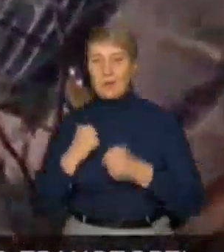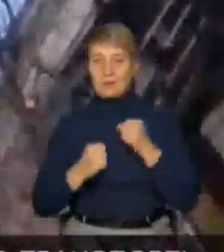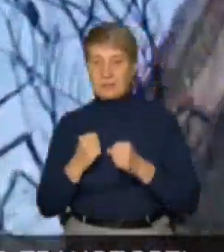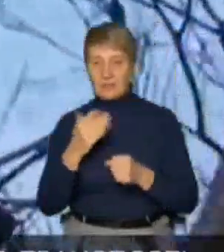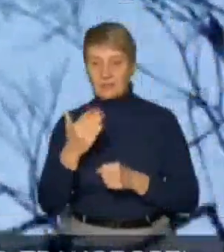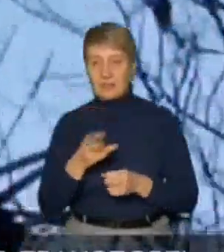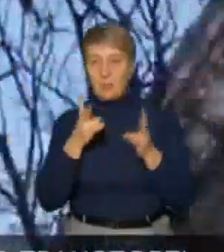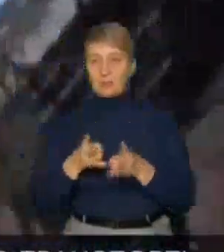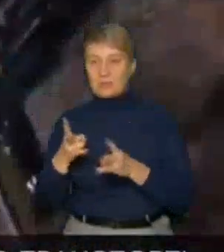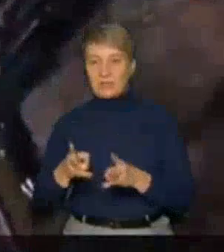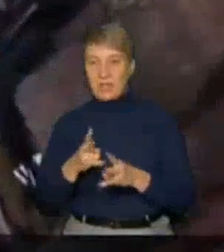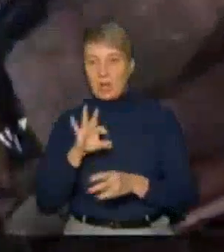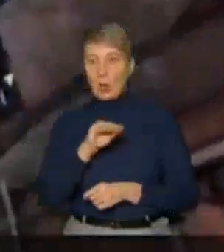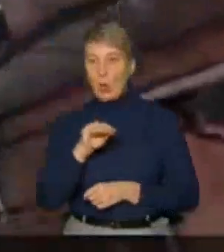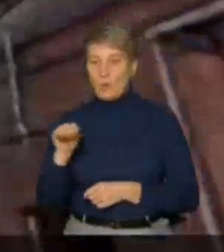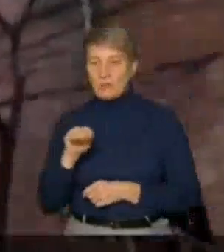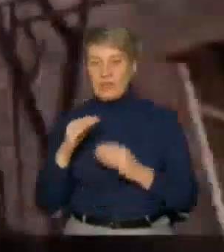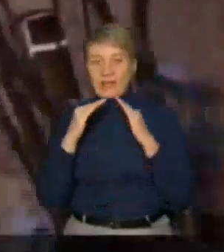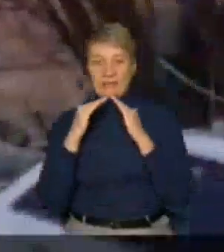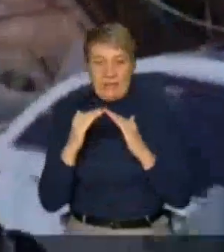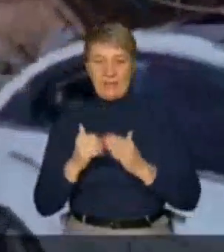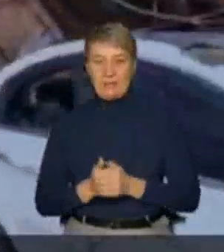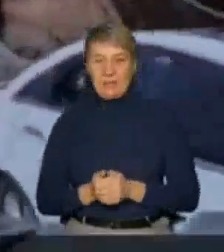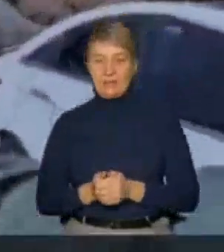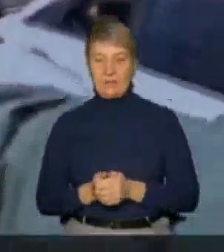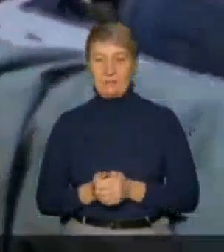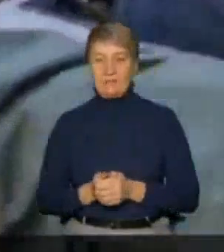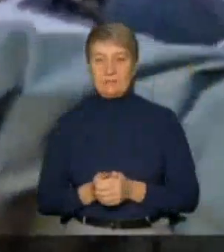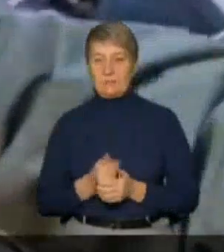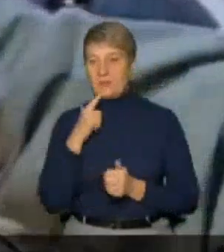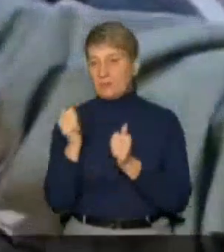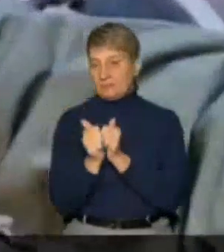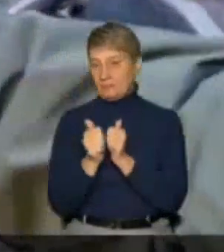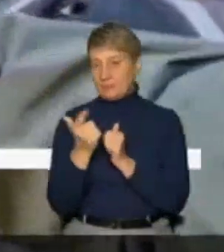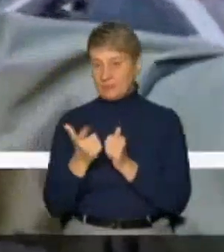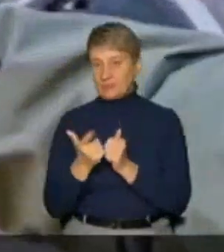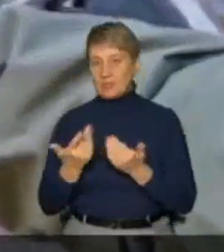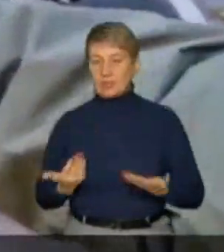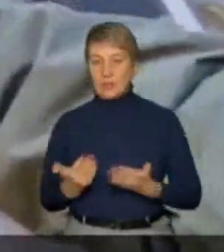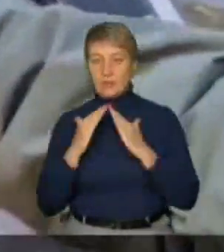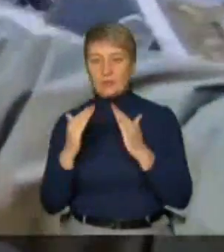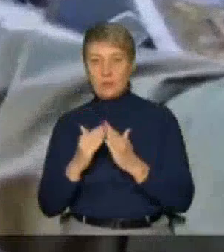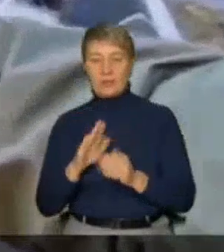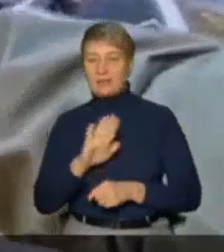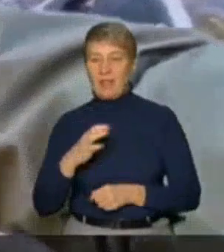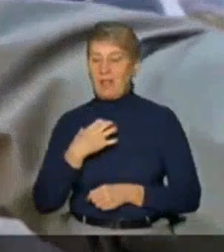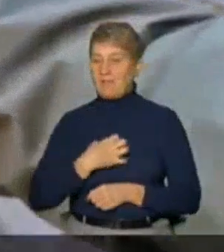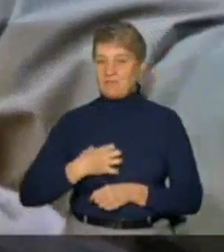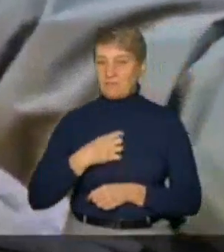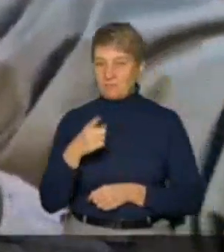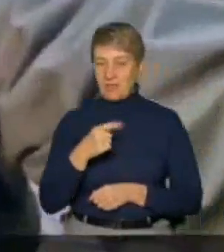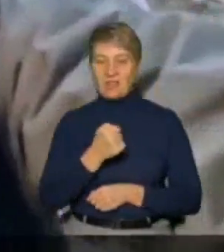офисное здание вообще-то двор жилого дома никакой не военный стратегический объект не объект